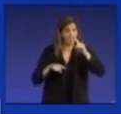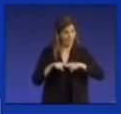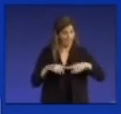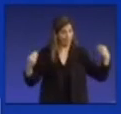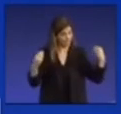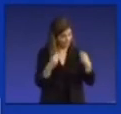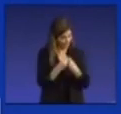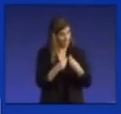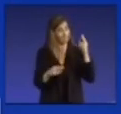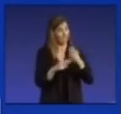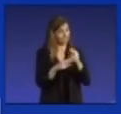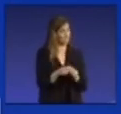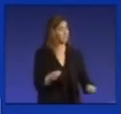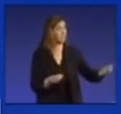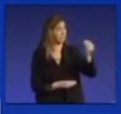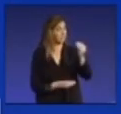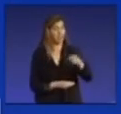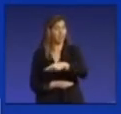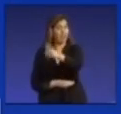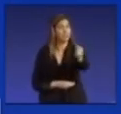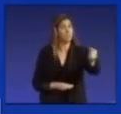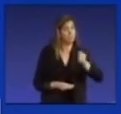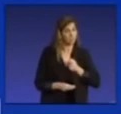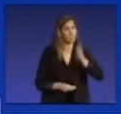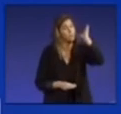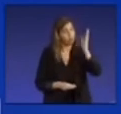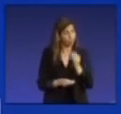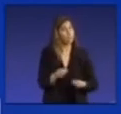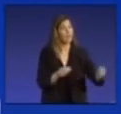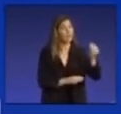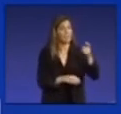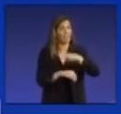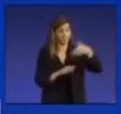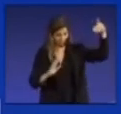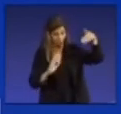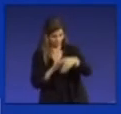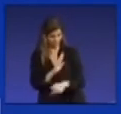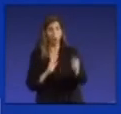η Πολωνία, πρώτα η Ουγγαρία, πρώτα η Ιταλία. Σε αυτό το ζήτημα και εμείς θα πούμε πρώτα η Ελλάδα.